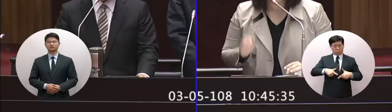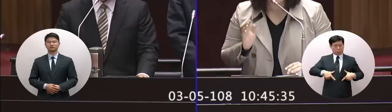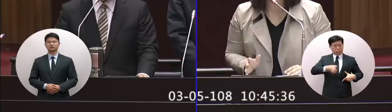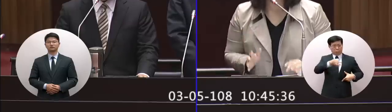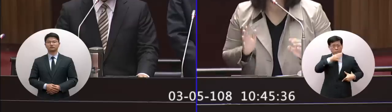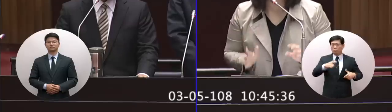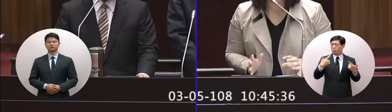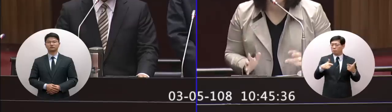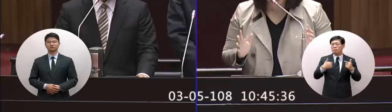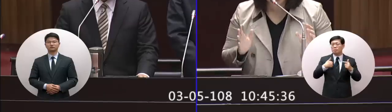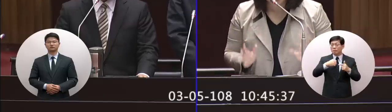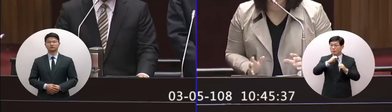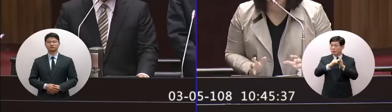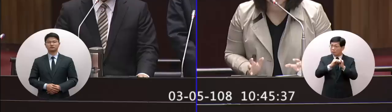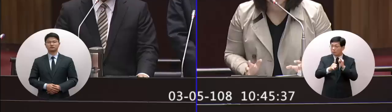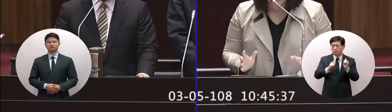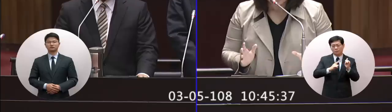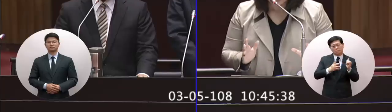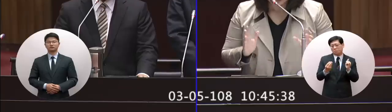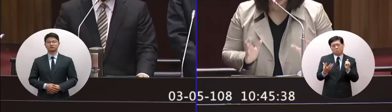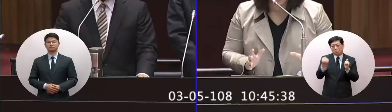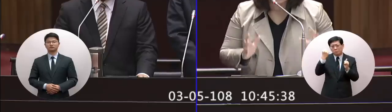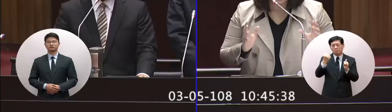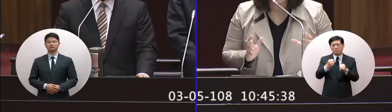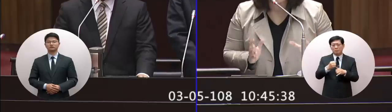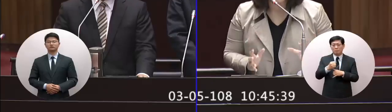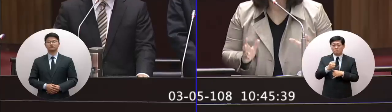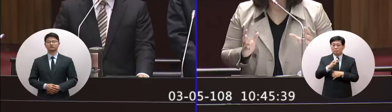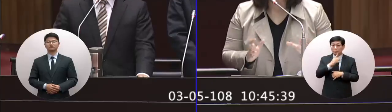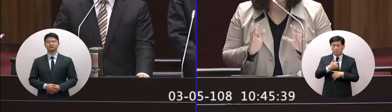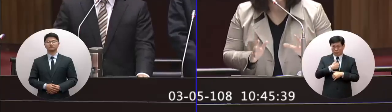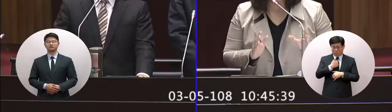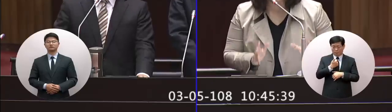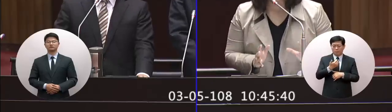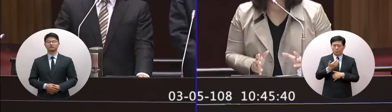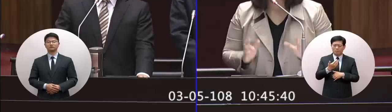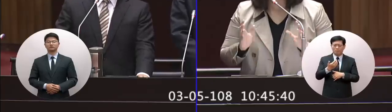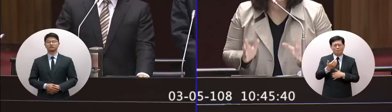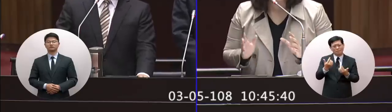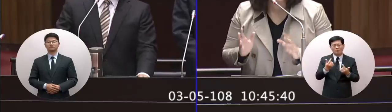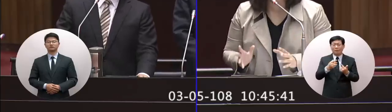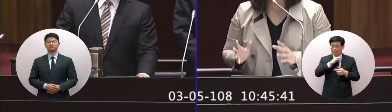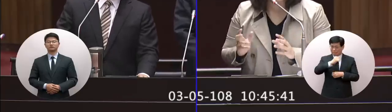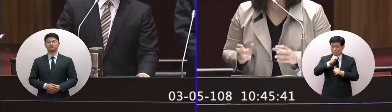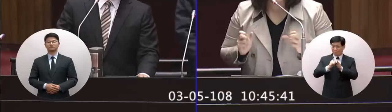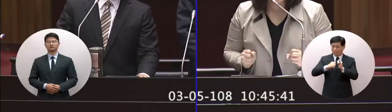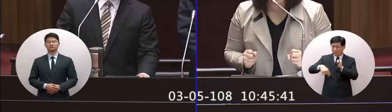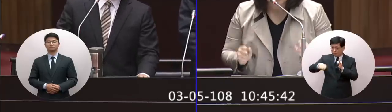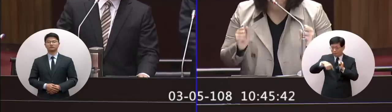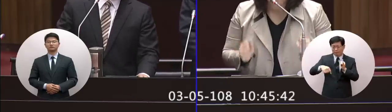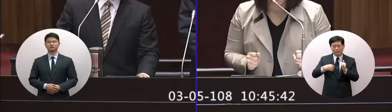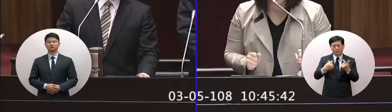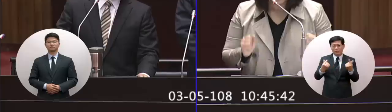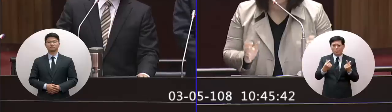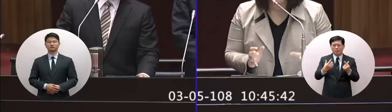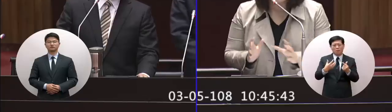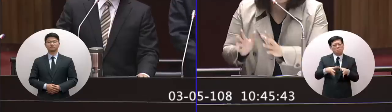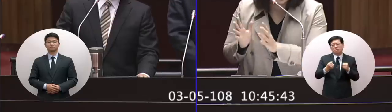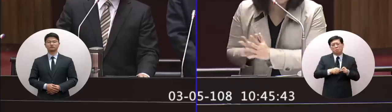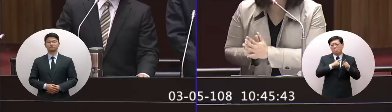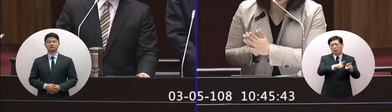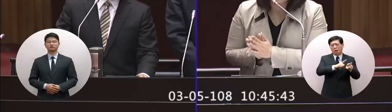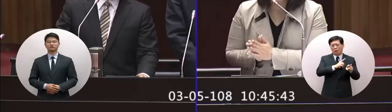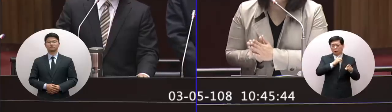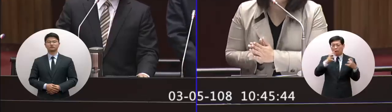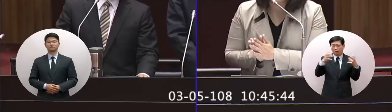啊，但台湾人民也没有权利，就是说需要，也不能说没有权利，就是说台湾人民没有相对要陪你们